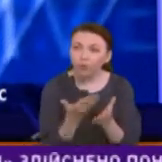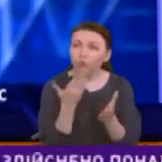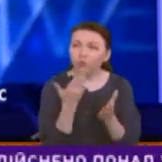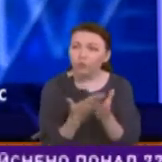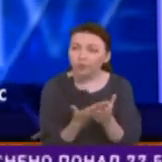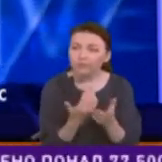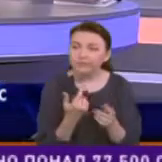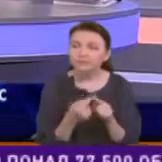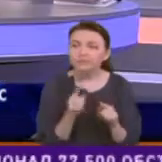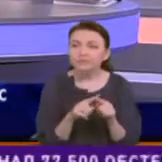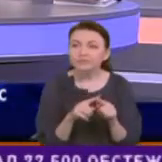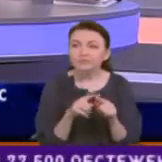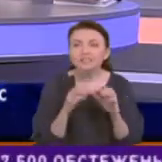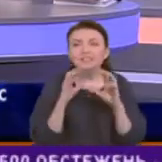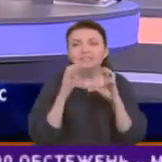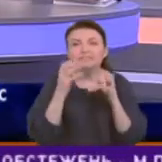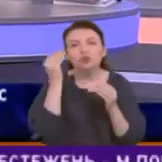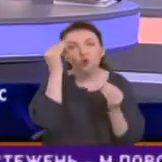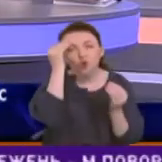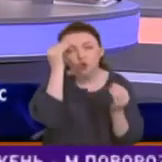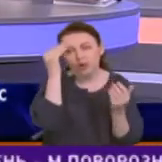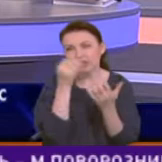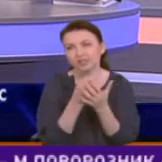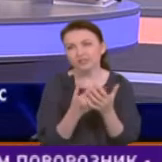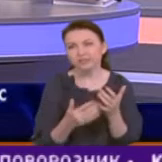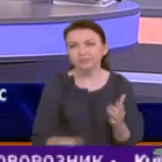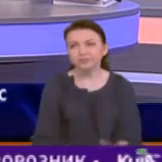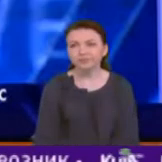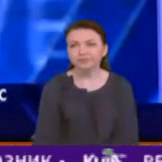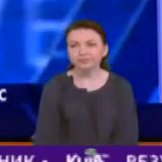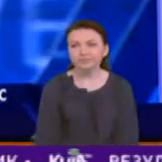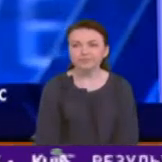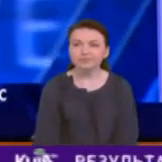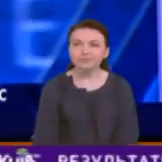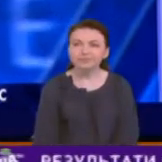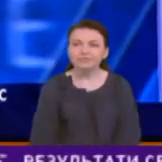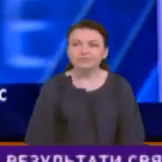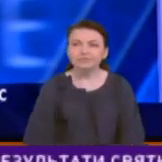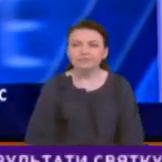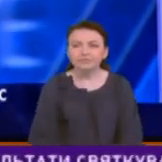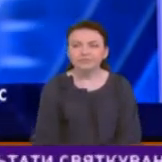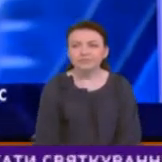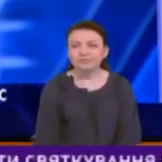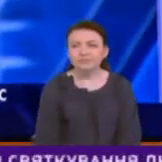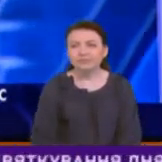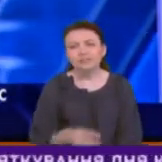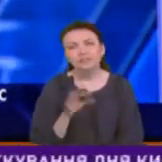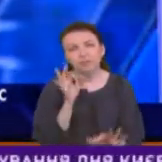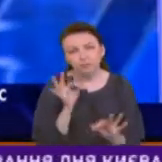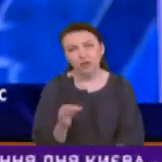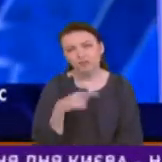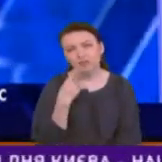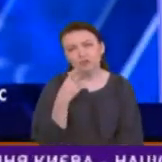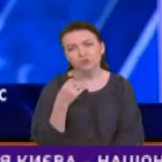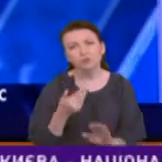давайте ми до цього прийдемо. Світоглядні речі. Абсолютно. Все-таки почесний патріарх, він є продуктом, давайте правду скажемо,